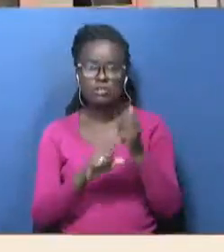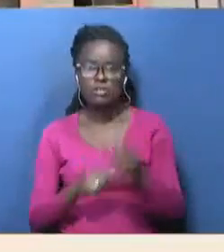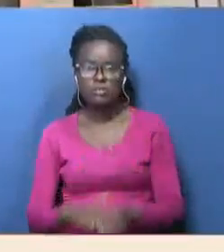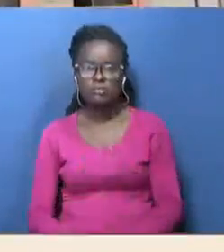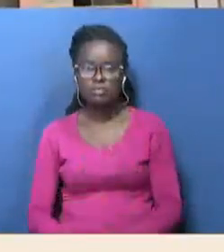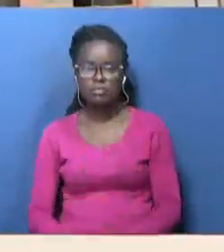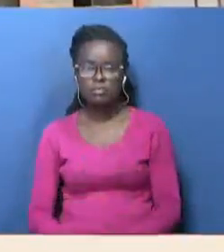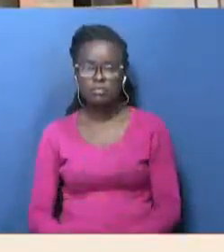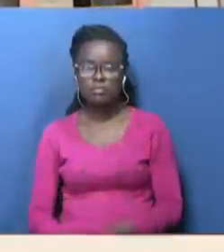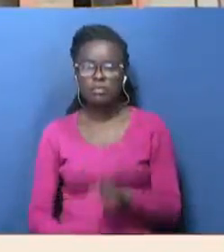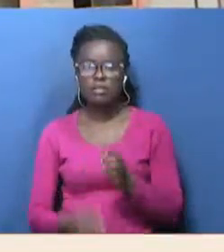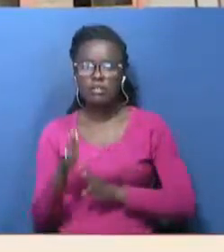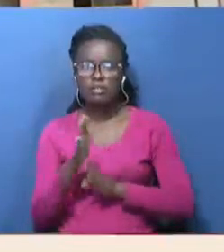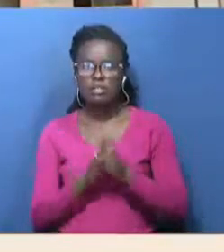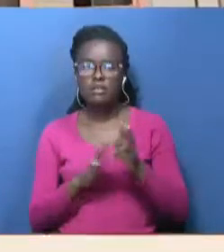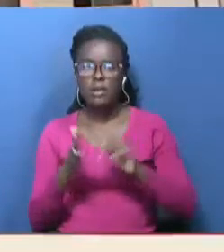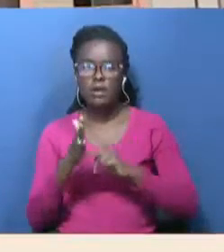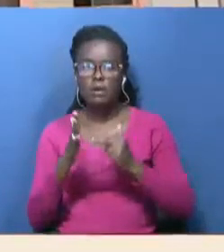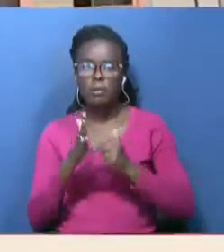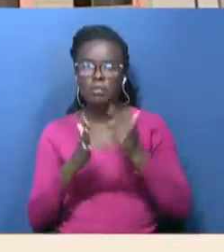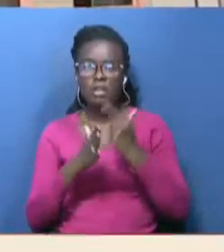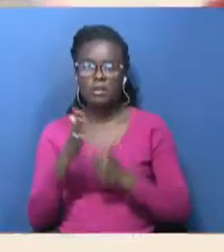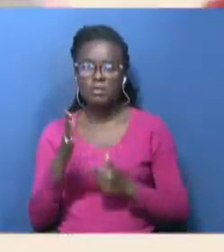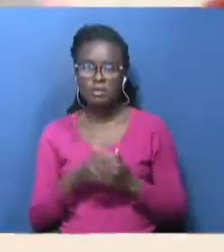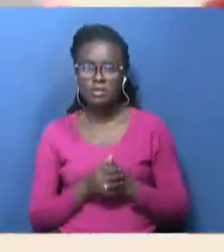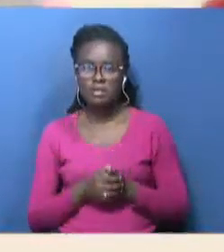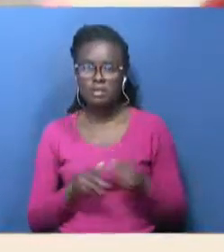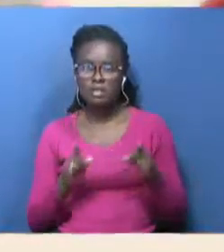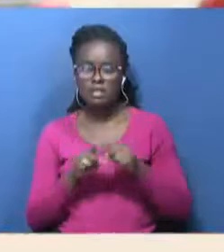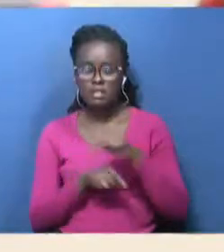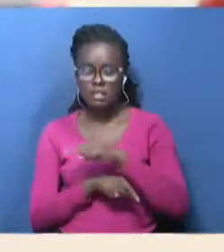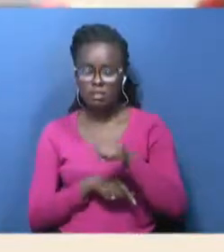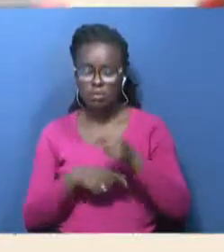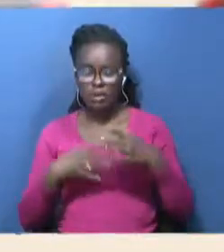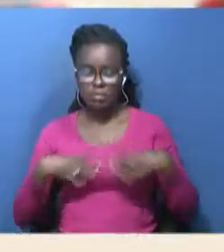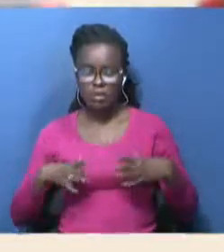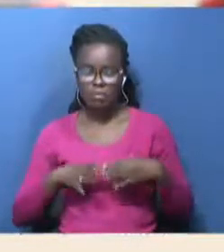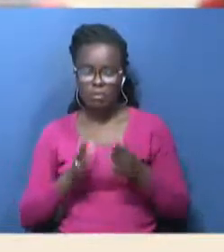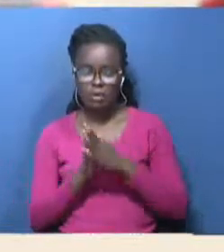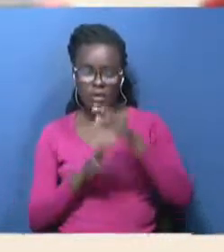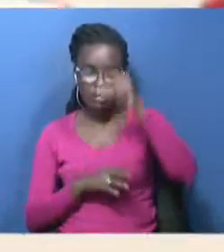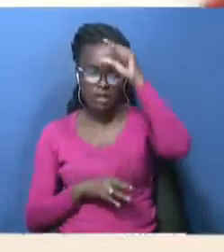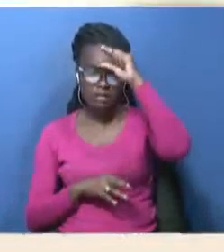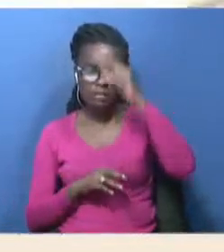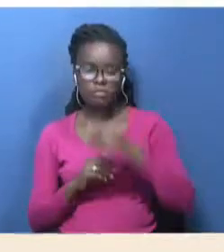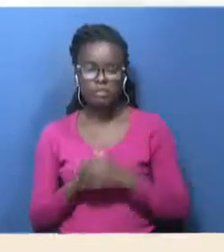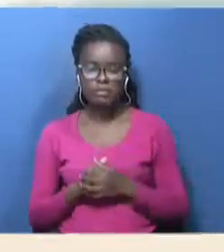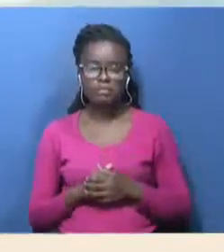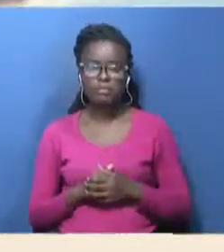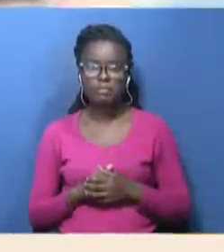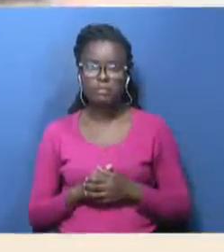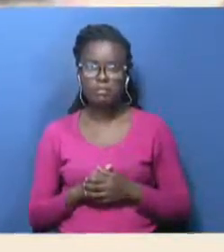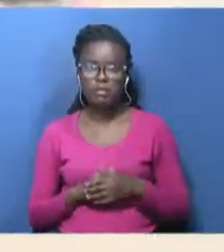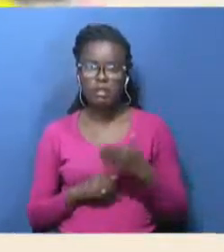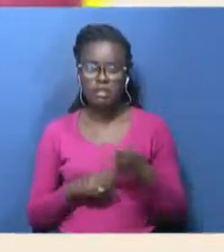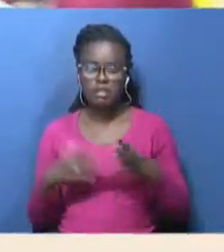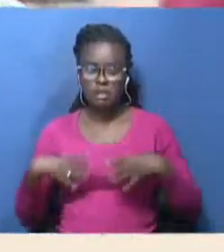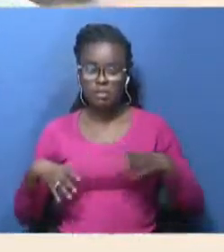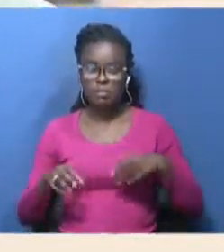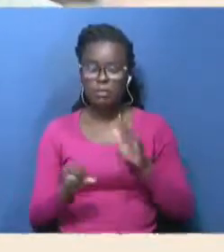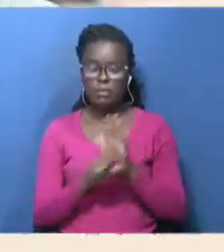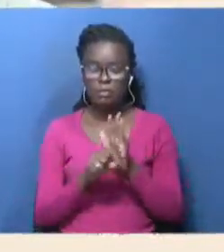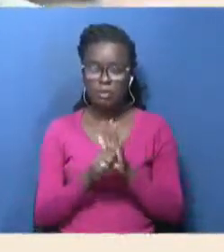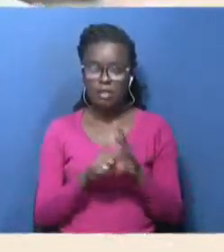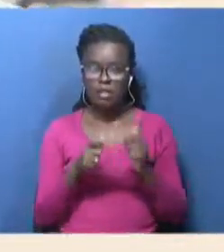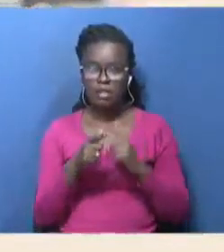Gũkorwo kũramaanisha atĩ ona ithuĩ ta aikari na thirikari expansion ĩyo andũ acio maraingĩha ũguo,